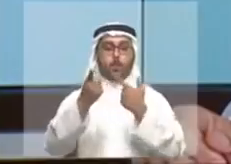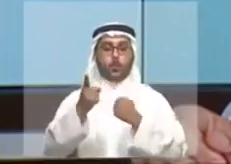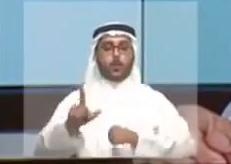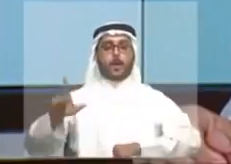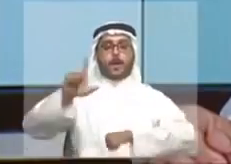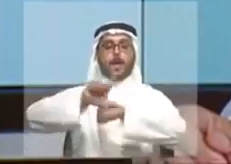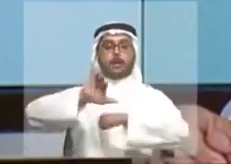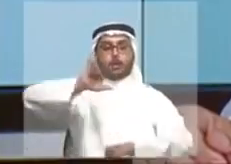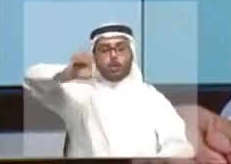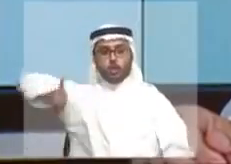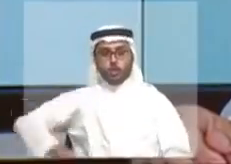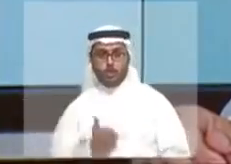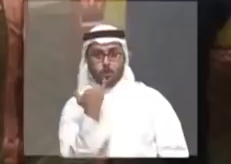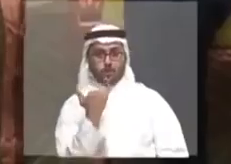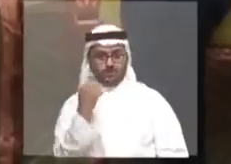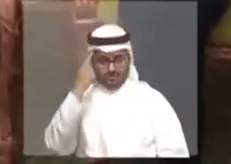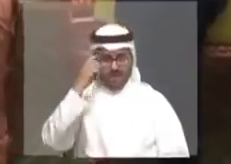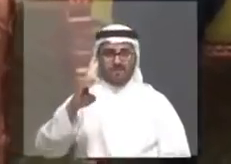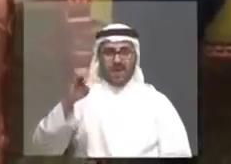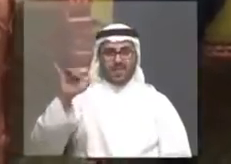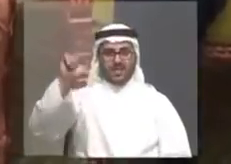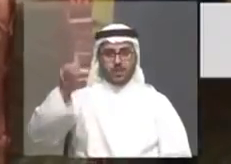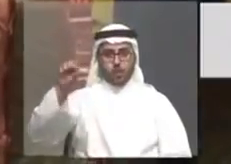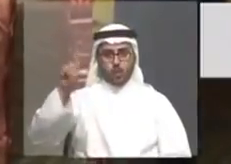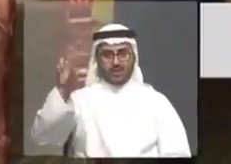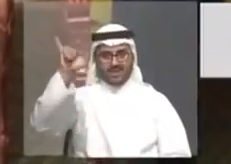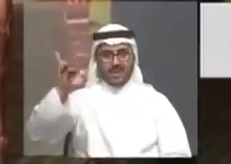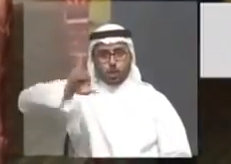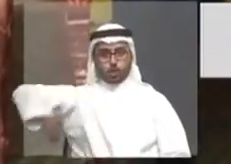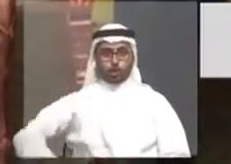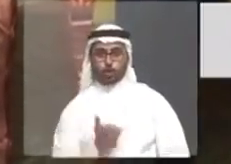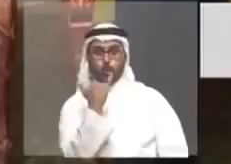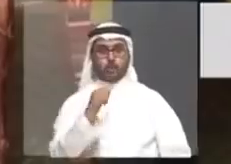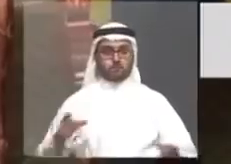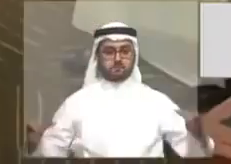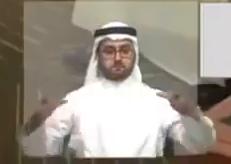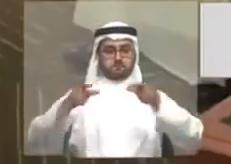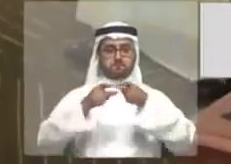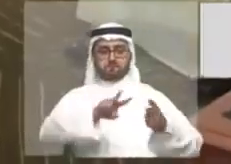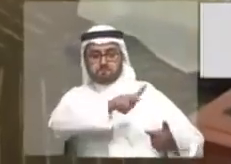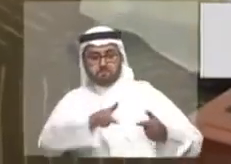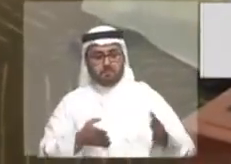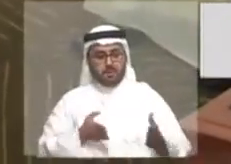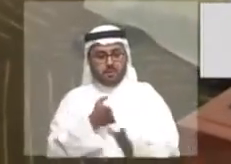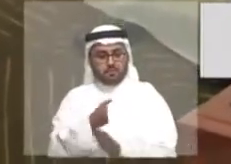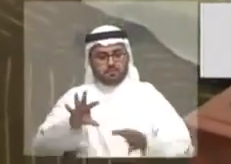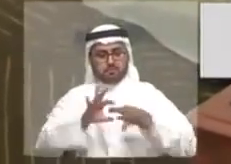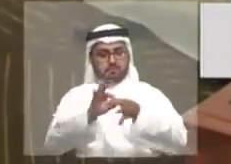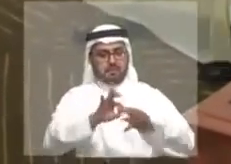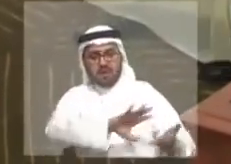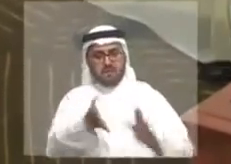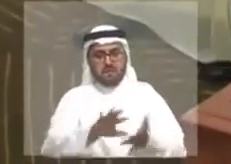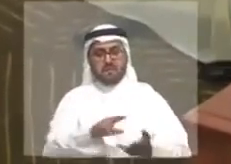جمهورية جيبوتي. وجرى خلال اللقاء استعراض أوجه التعاون بين البلدين الشقيقين في مختلف المجالات والمستجدات في